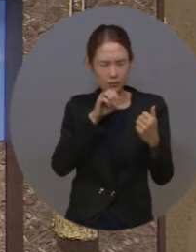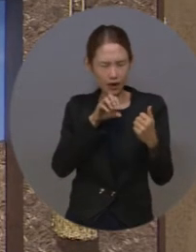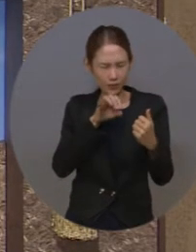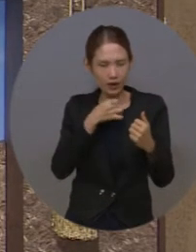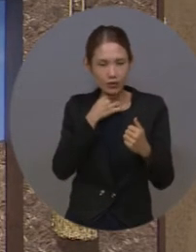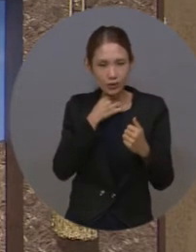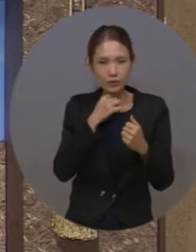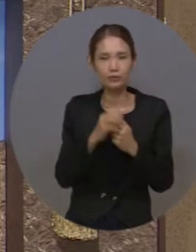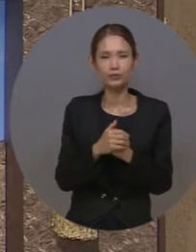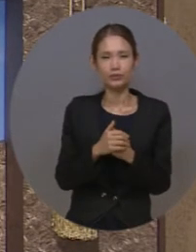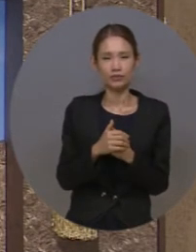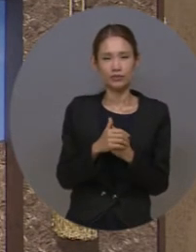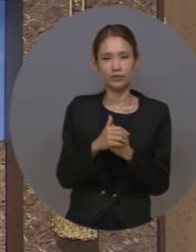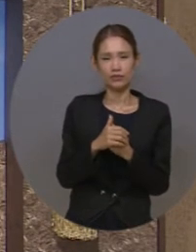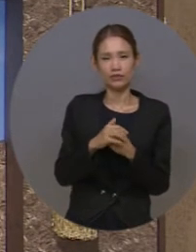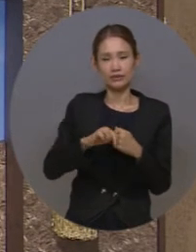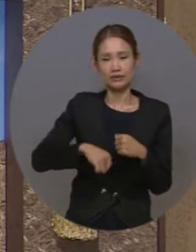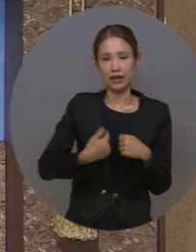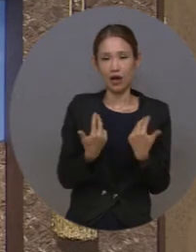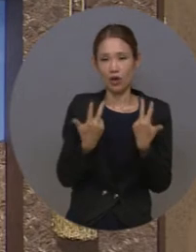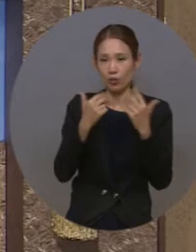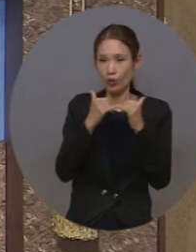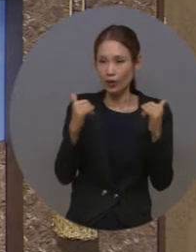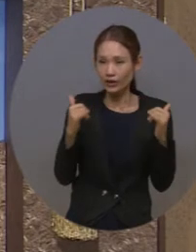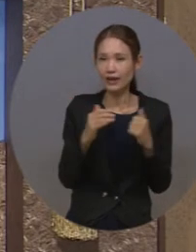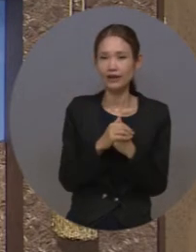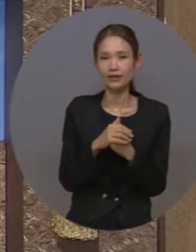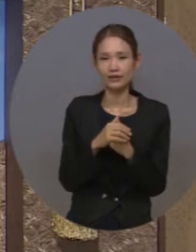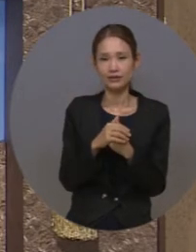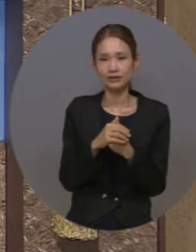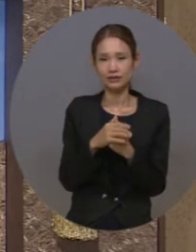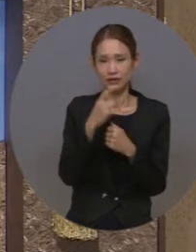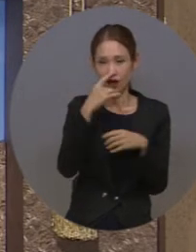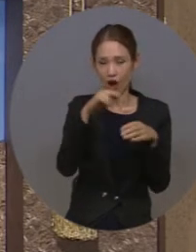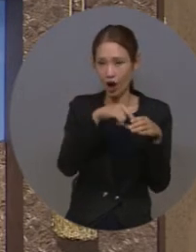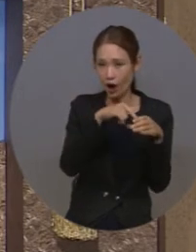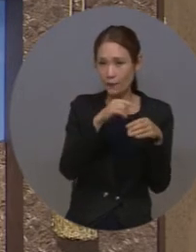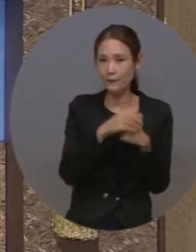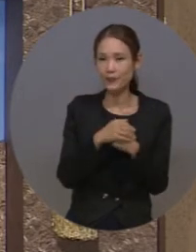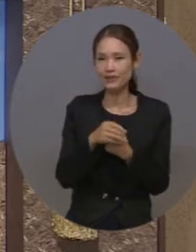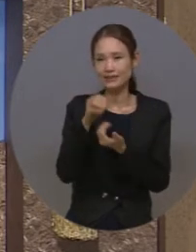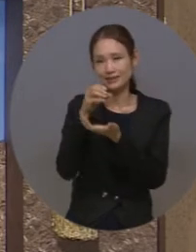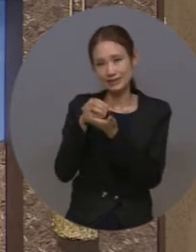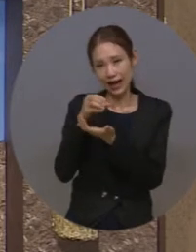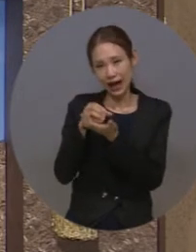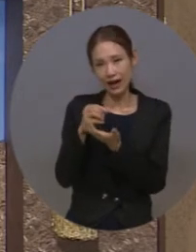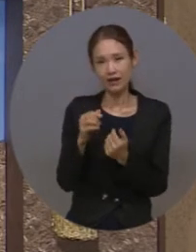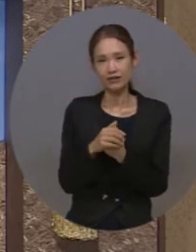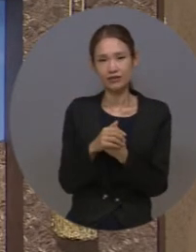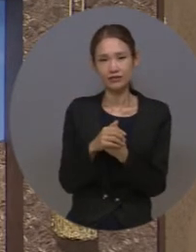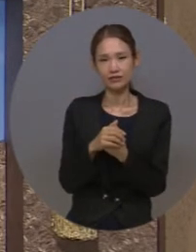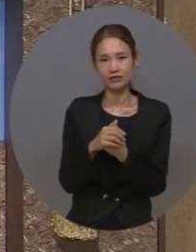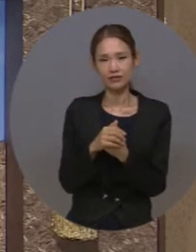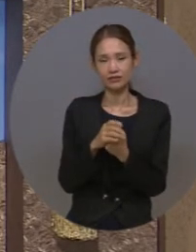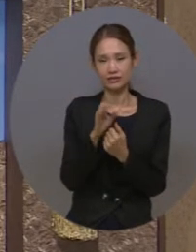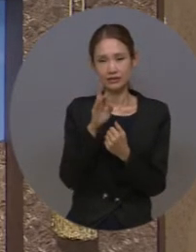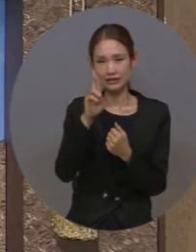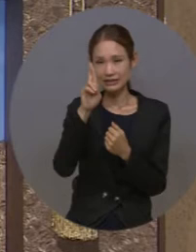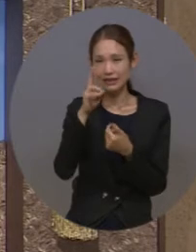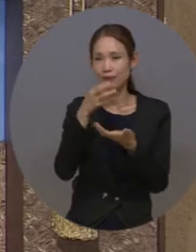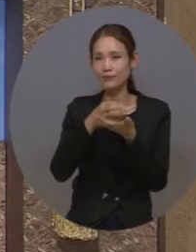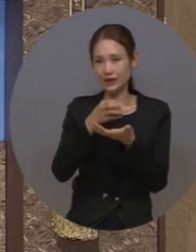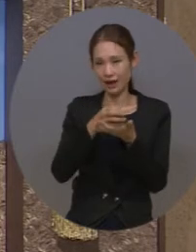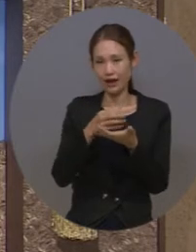있어요. 예. 그래서 우리 자원봉사 하는 사람들이 커피나 또 그 차 같은 거, 인삼차 같은 걸